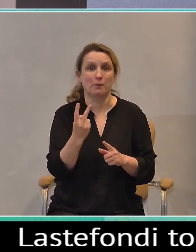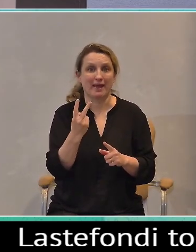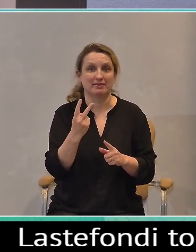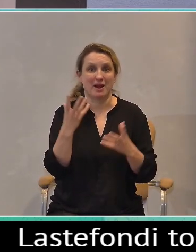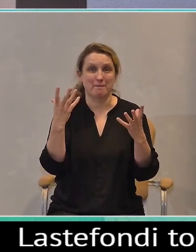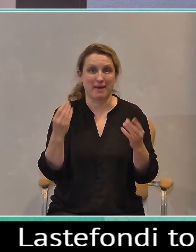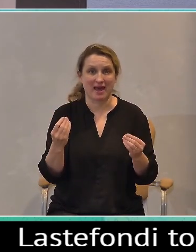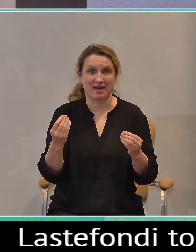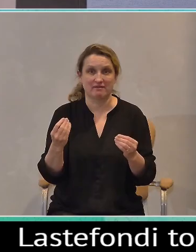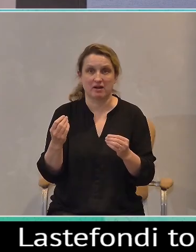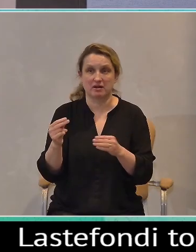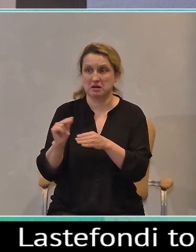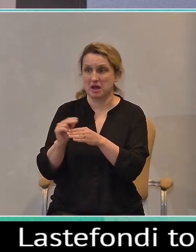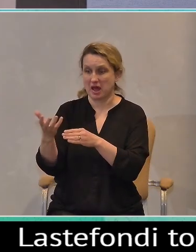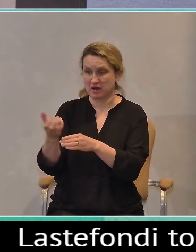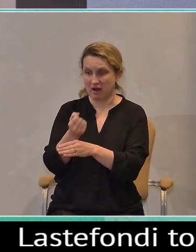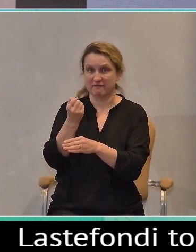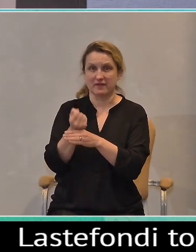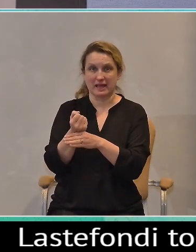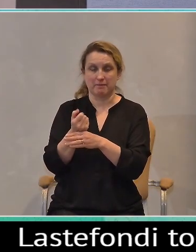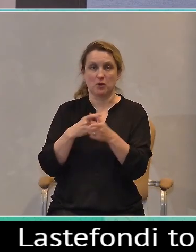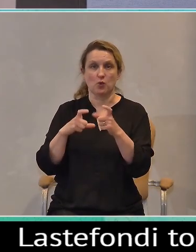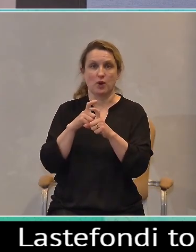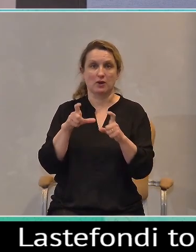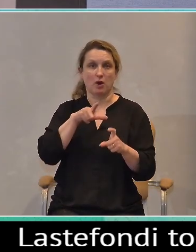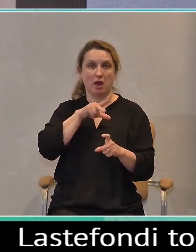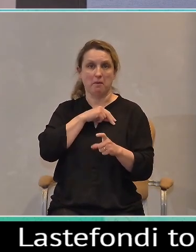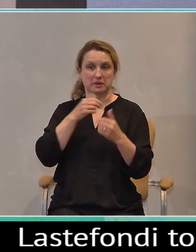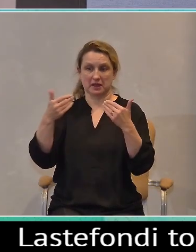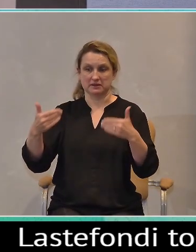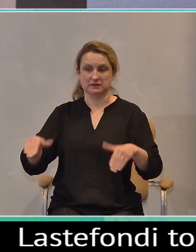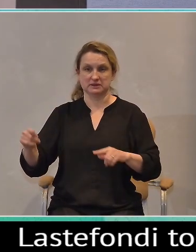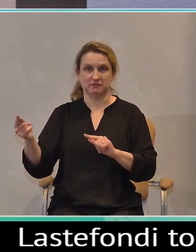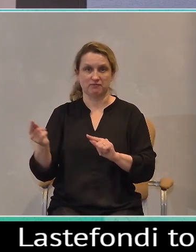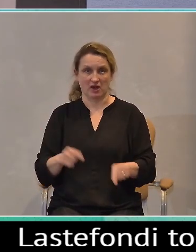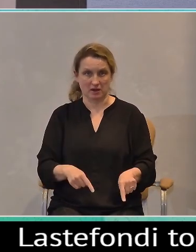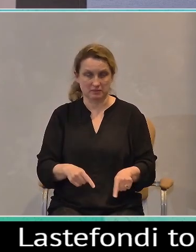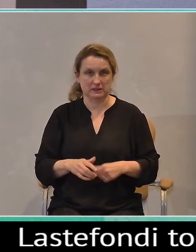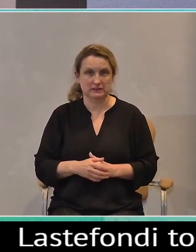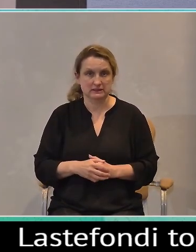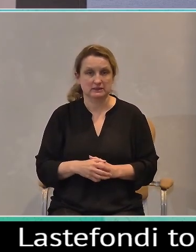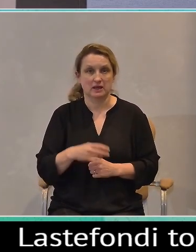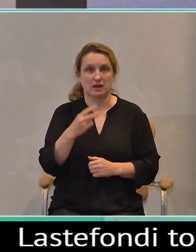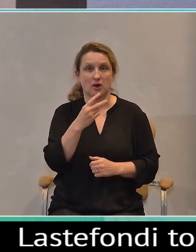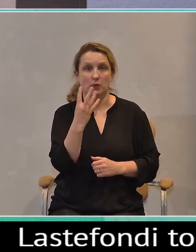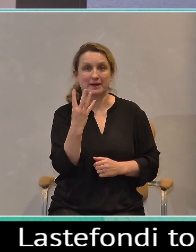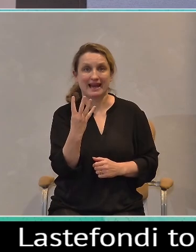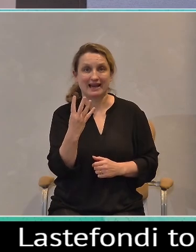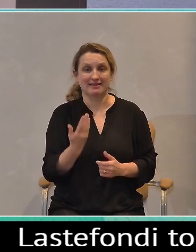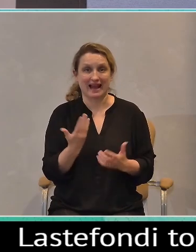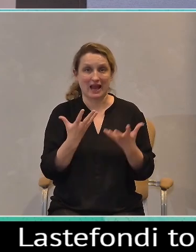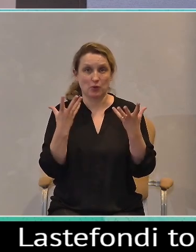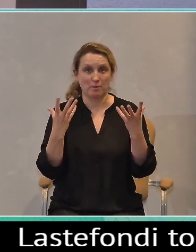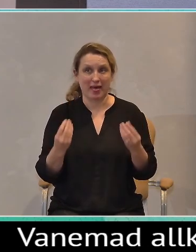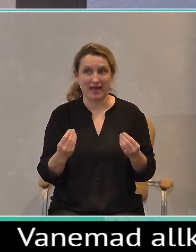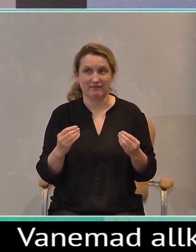ravim jõudnud meie ülikooli haigla apteeki. Ja 24. elupäeval ehk siis